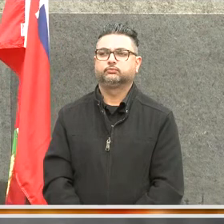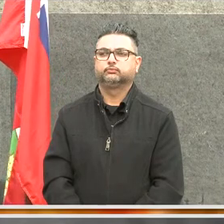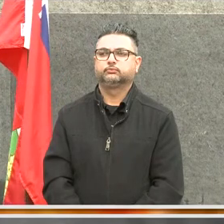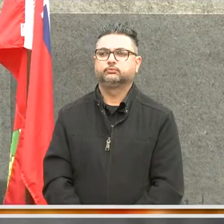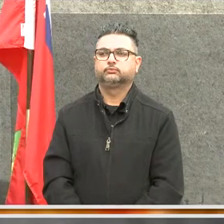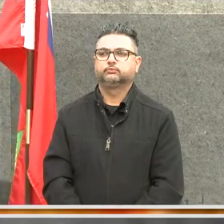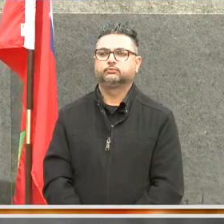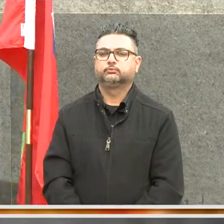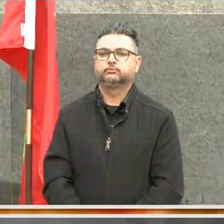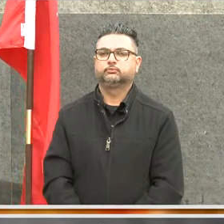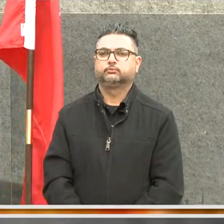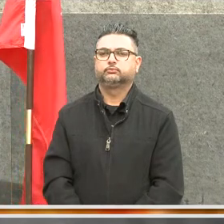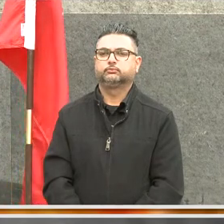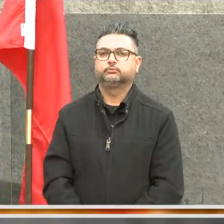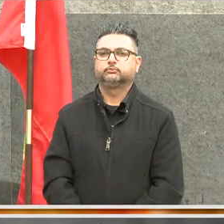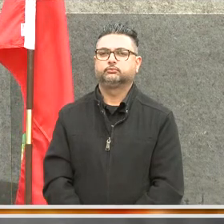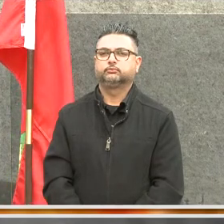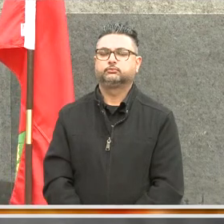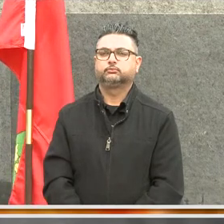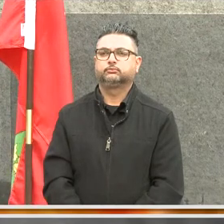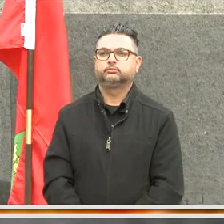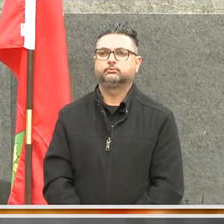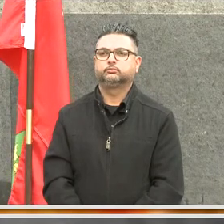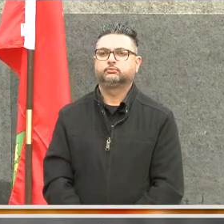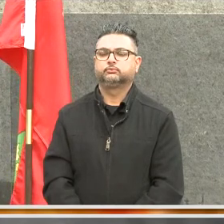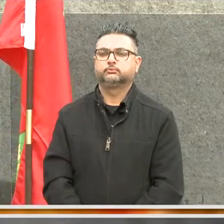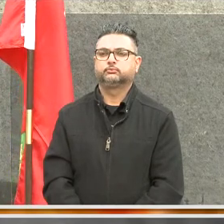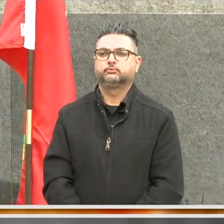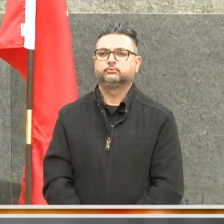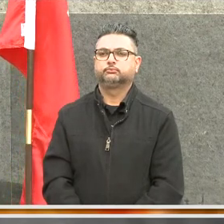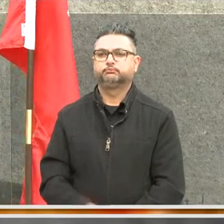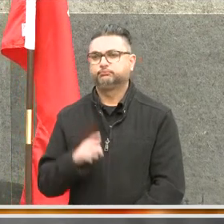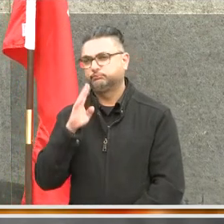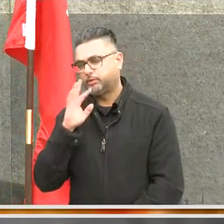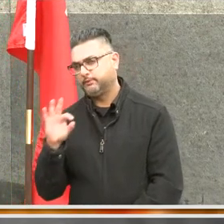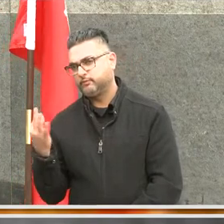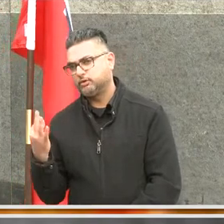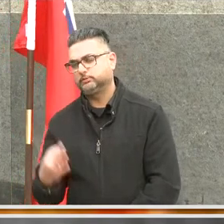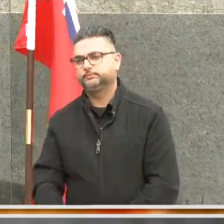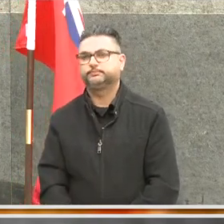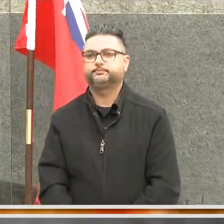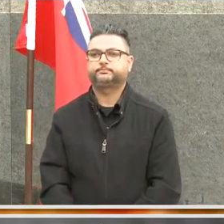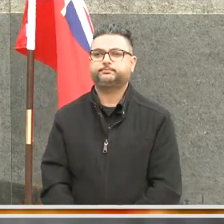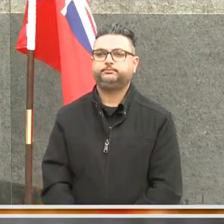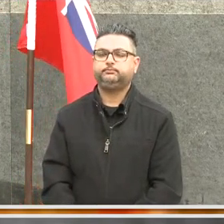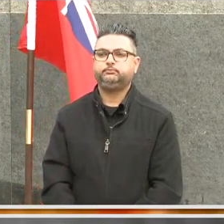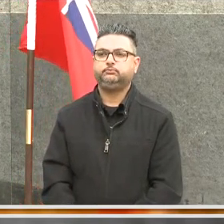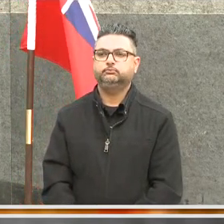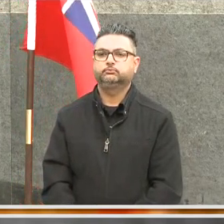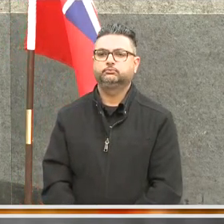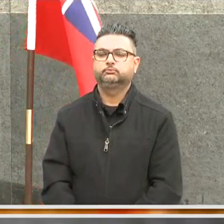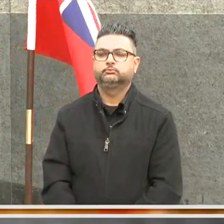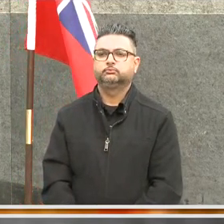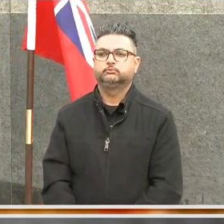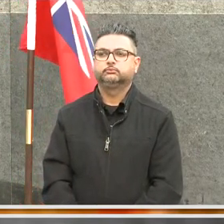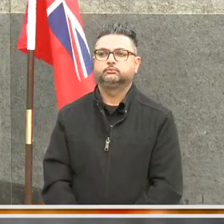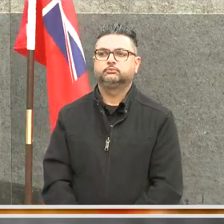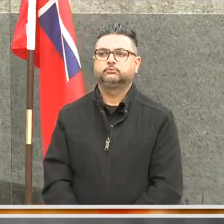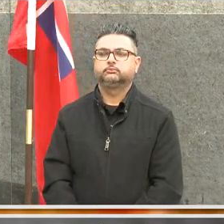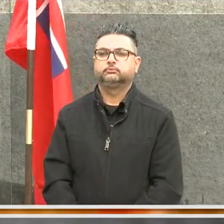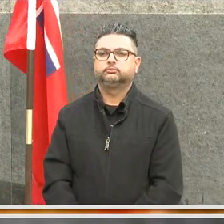ancêtres. C'est ainsi que nous honorons leur héritage et participons à leur noble travail.